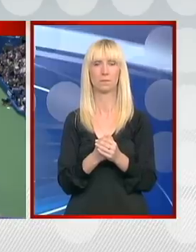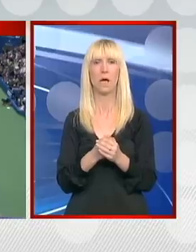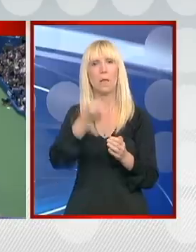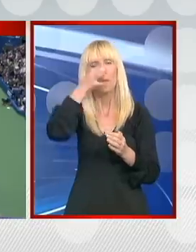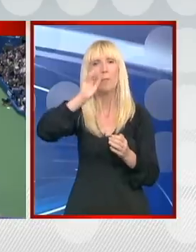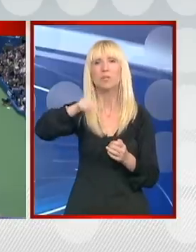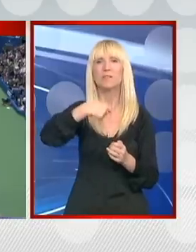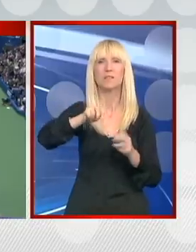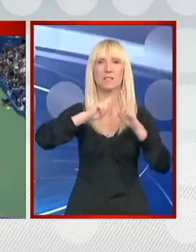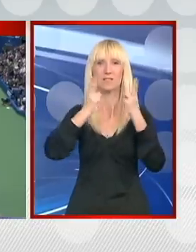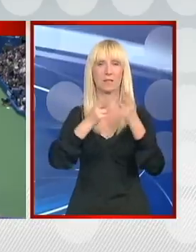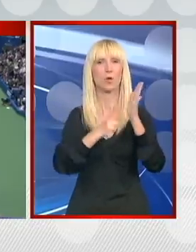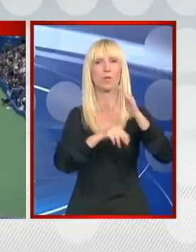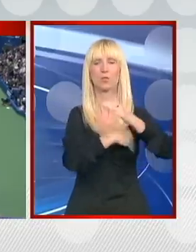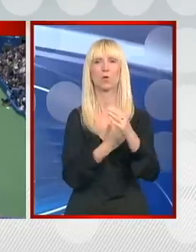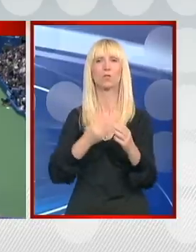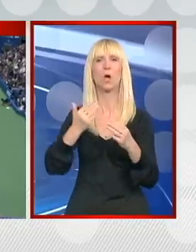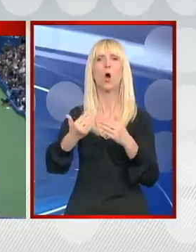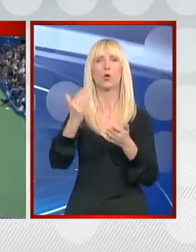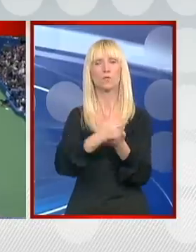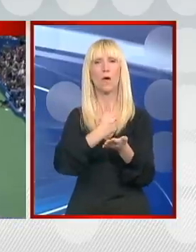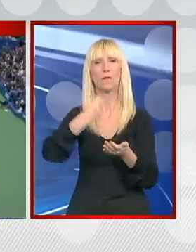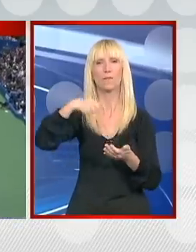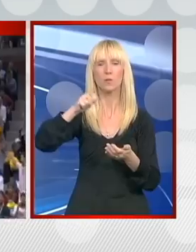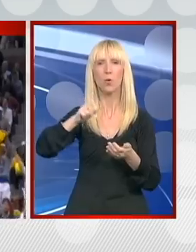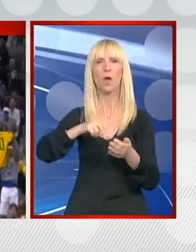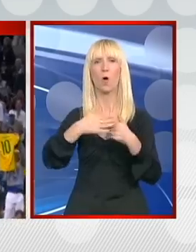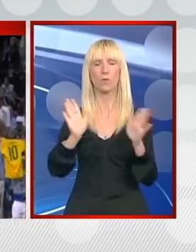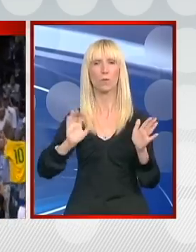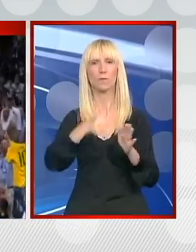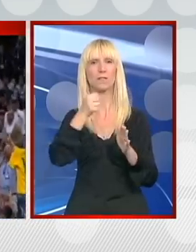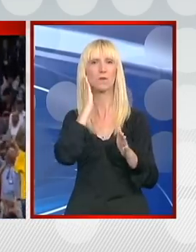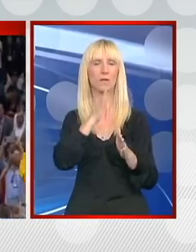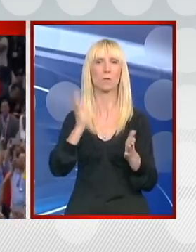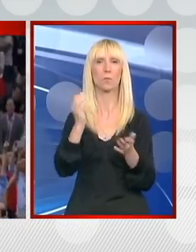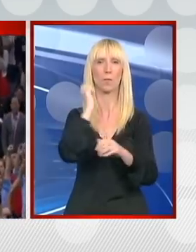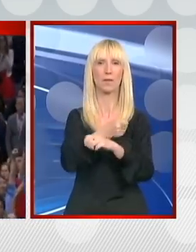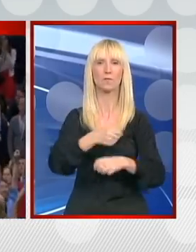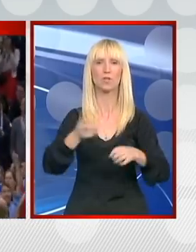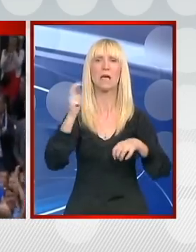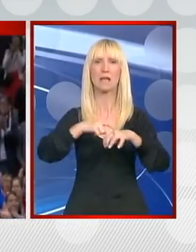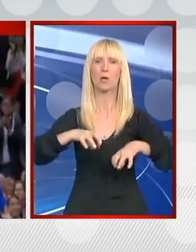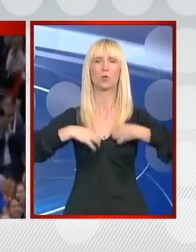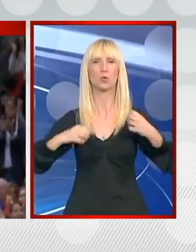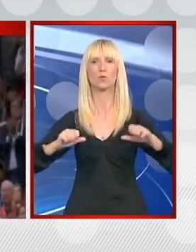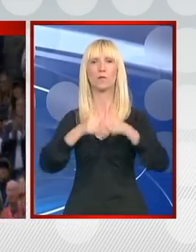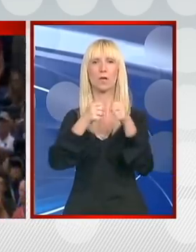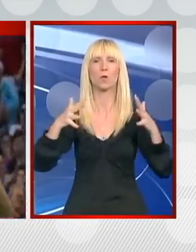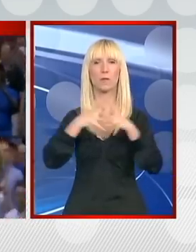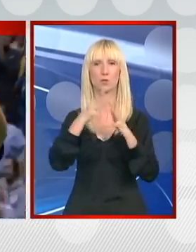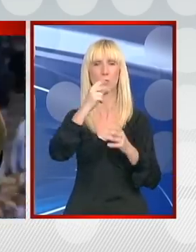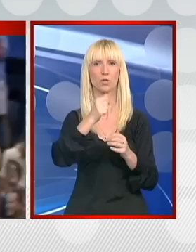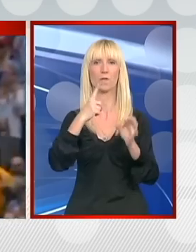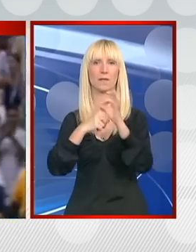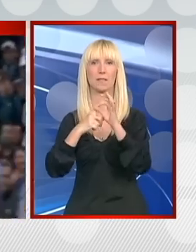Najbolji tenisar sveta Novak Đoković osvojio je titulu na otvorenom prvenstvu Amerike, savladavši rano jutros u finalnom meču Rodžera